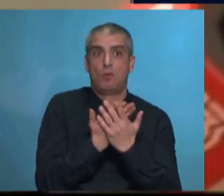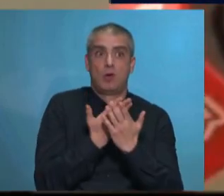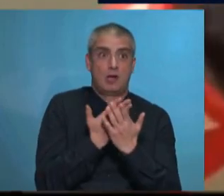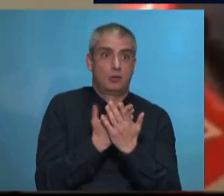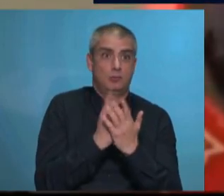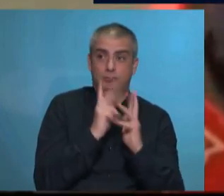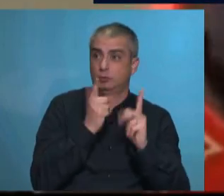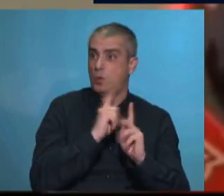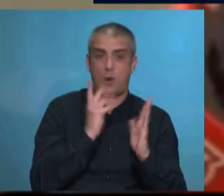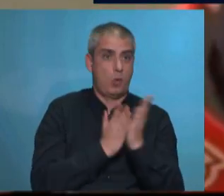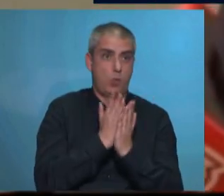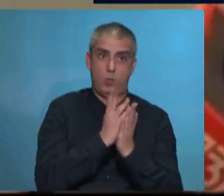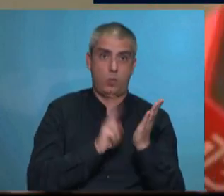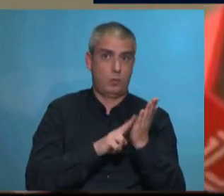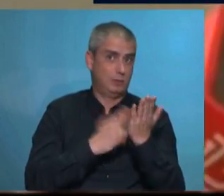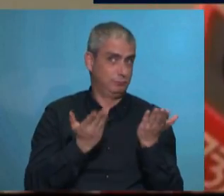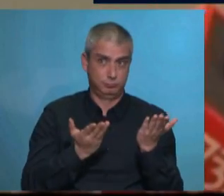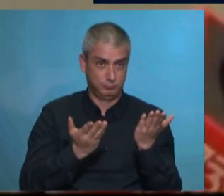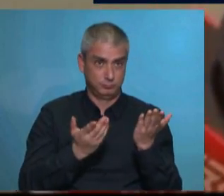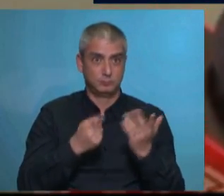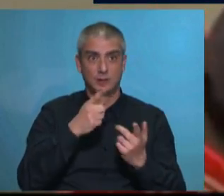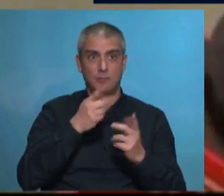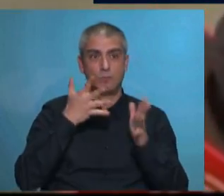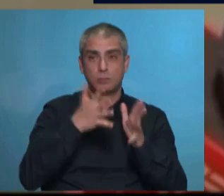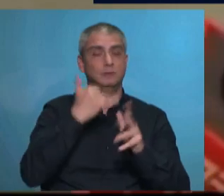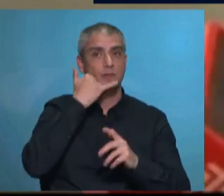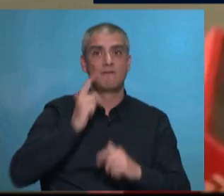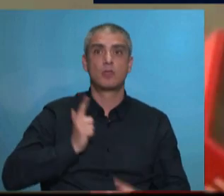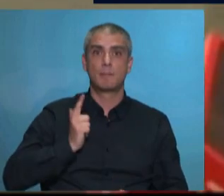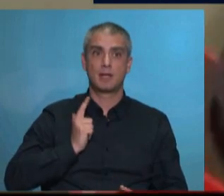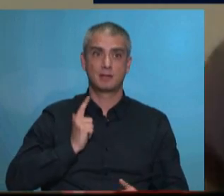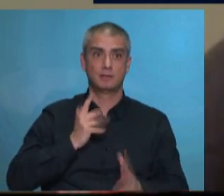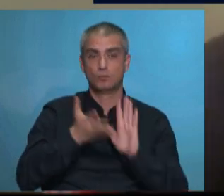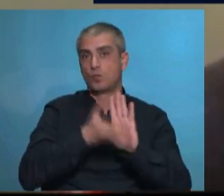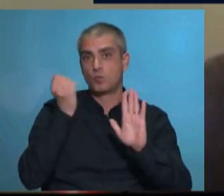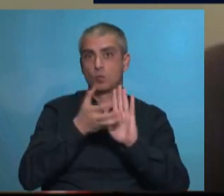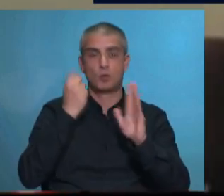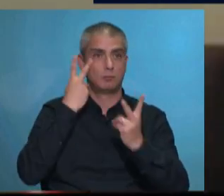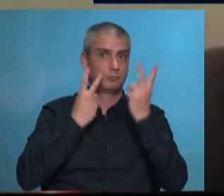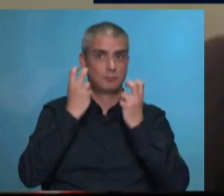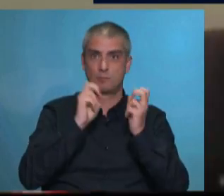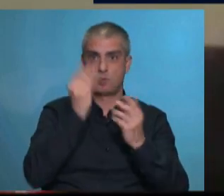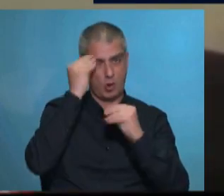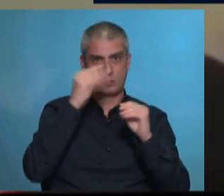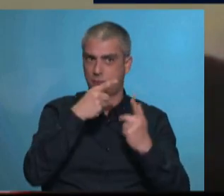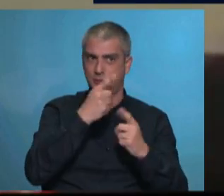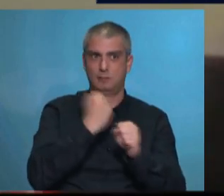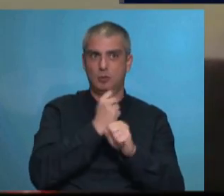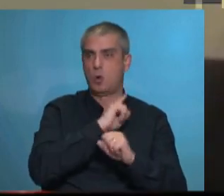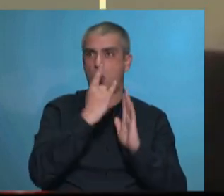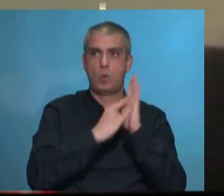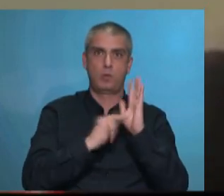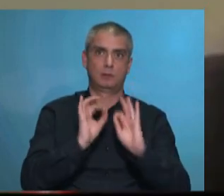קדים, אני חושב שלא יכולה להיות מחלוקת על כך. אם פורצים לטלפון פרטי ושואבים משם מודעות, אז זה פעולה בלתי חוקית